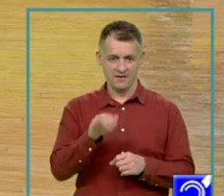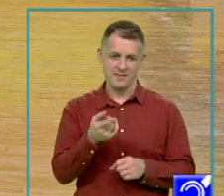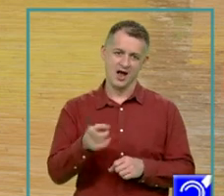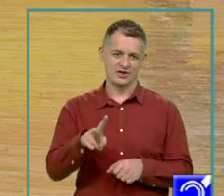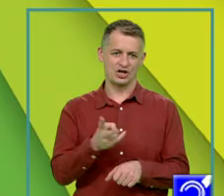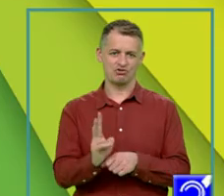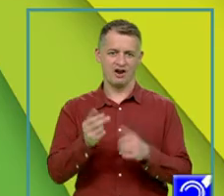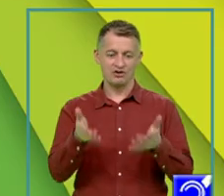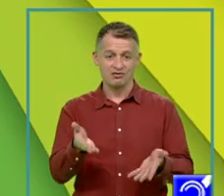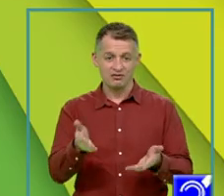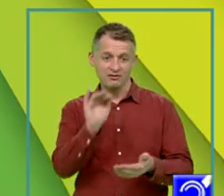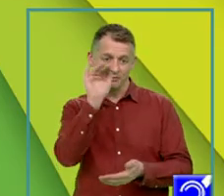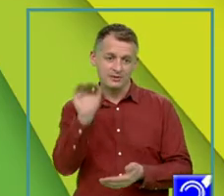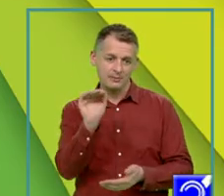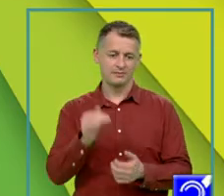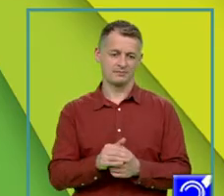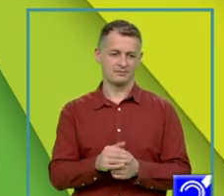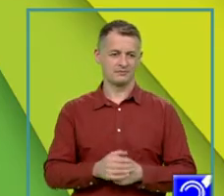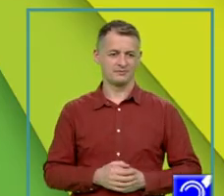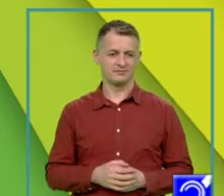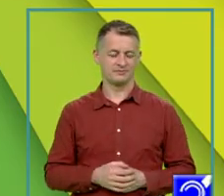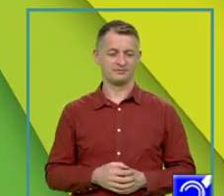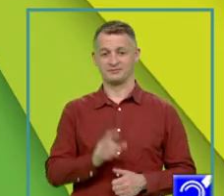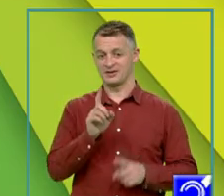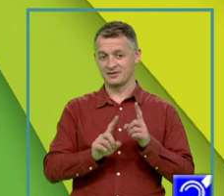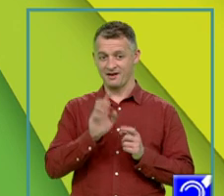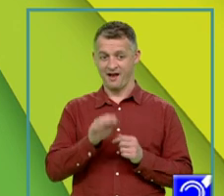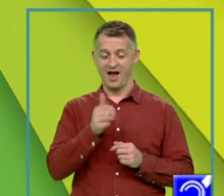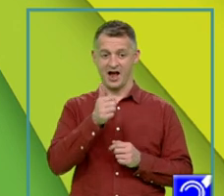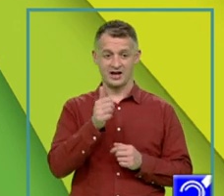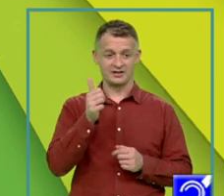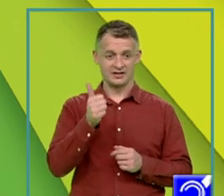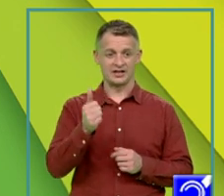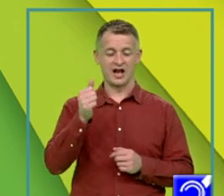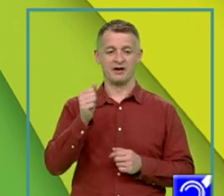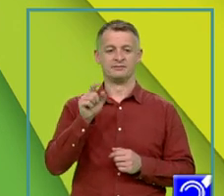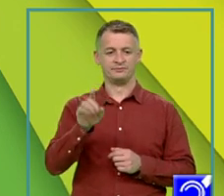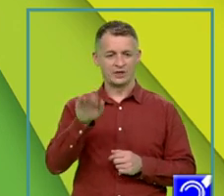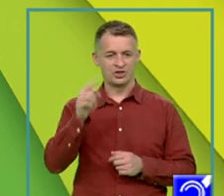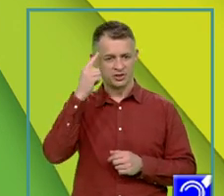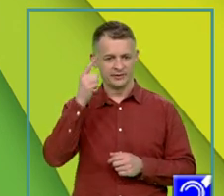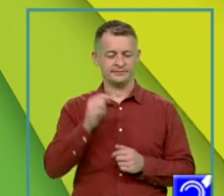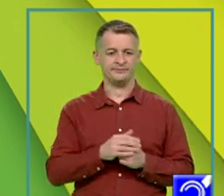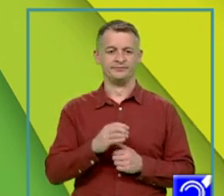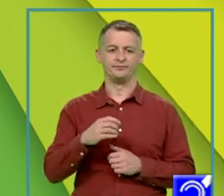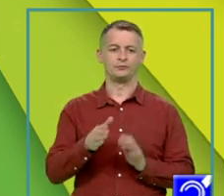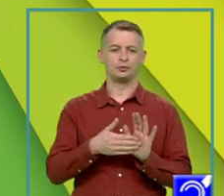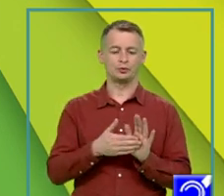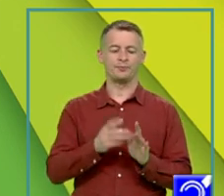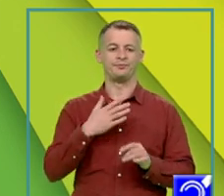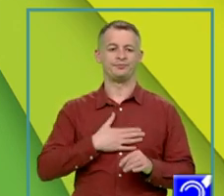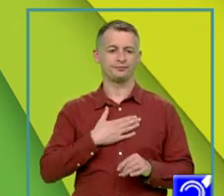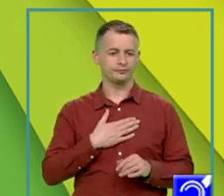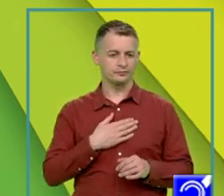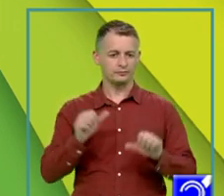altă greșeală aici Ia să ne uităm Dacă ai știi este la condițional optativ forma de